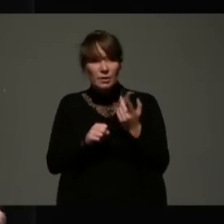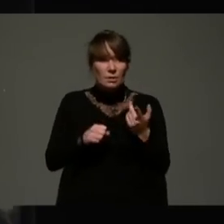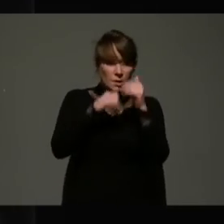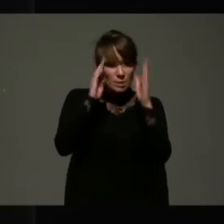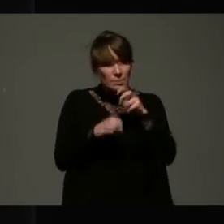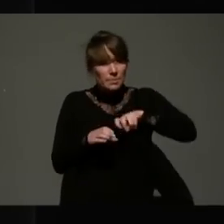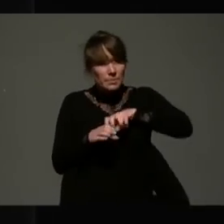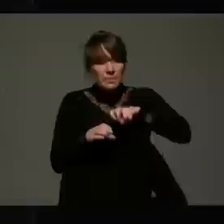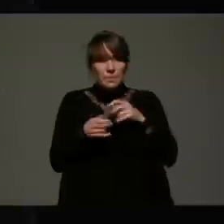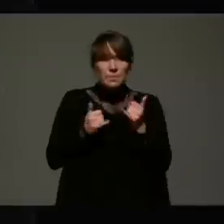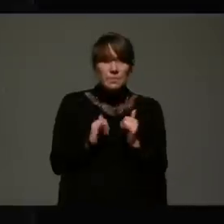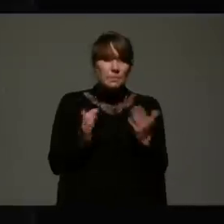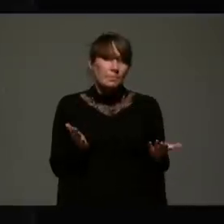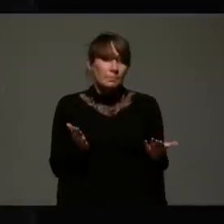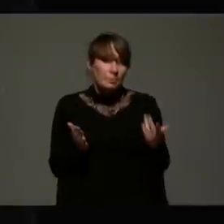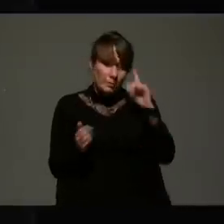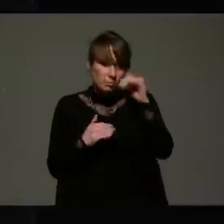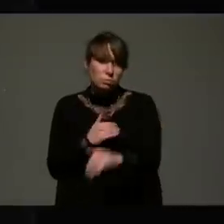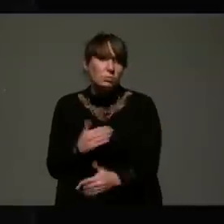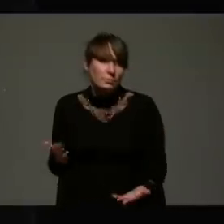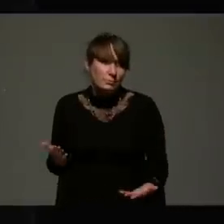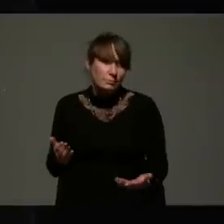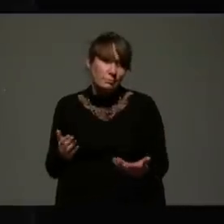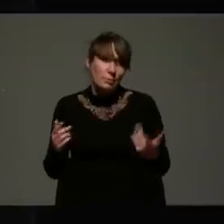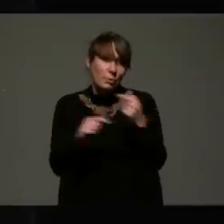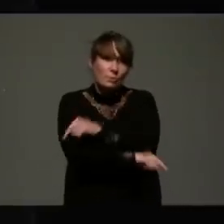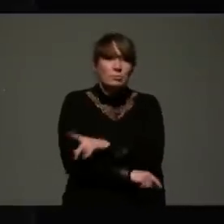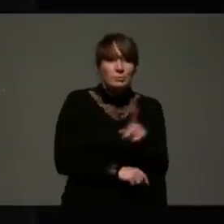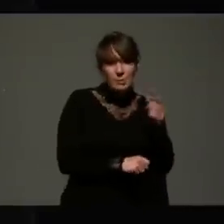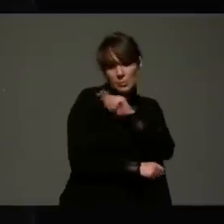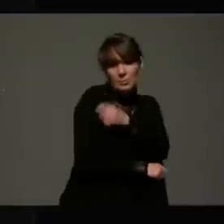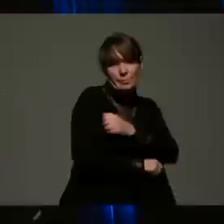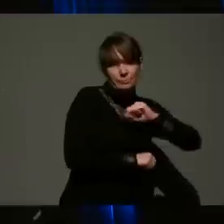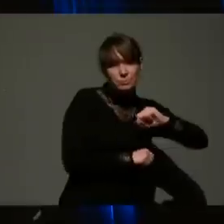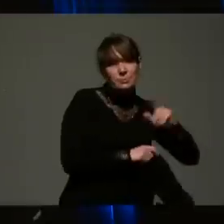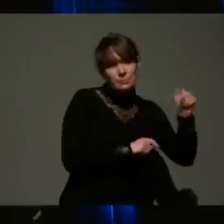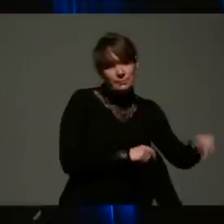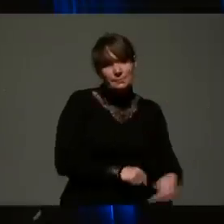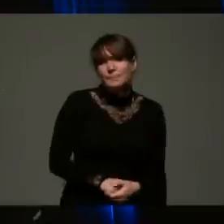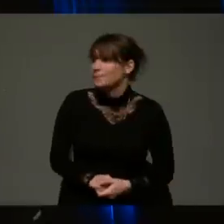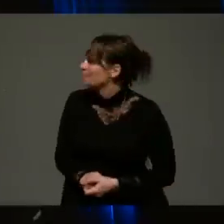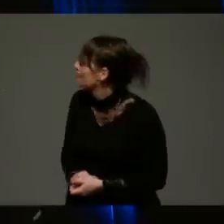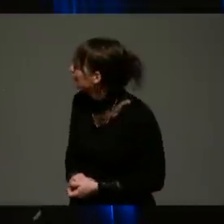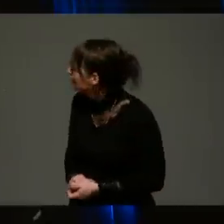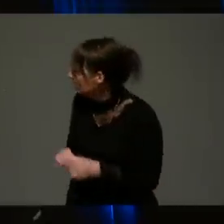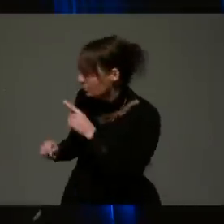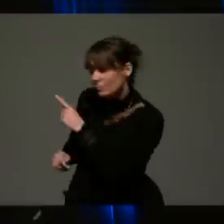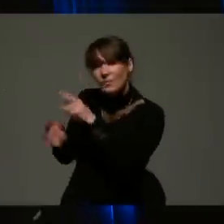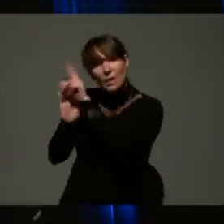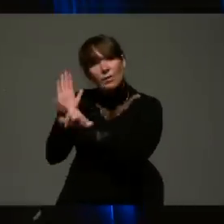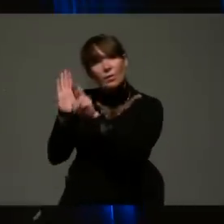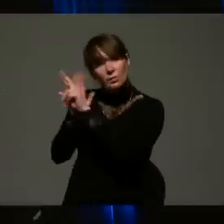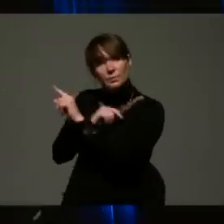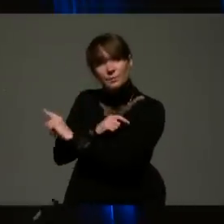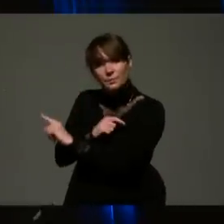plus. Donc on est tout à fait à l'opposé de ce qu'on devrait faire. Et c'est vrai aussi, c'est pour ça que j'ai sorti ces références,